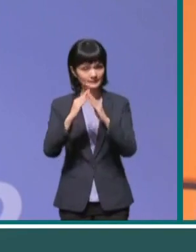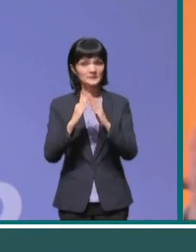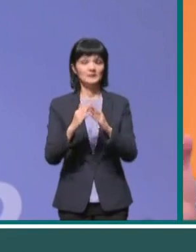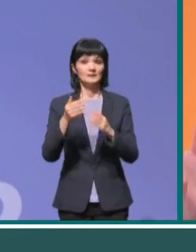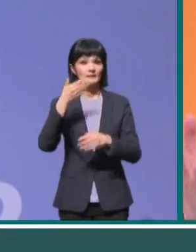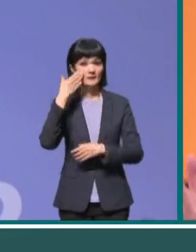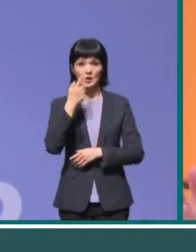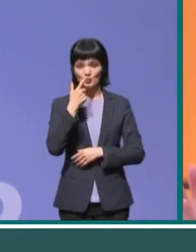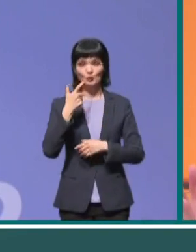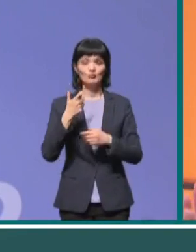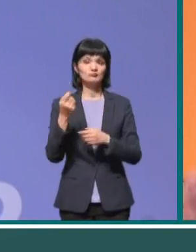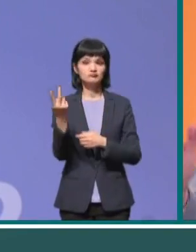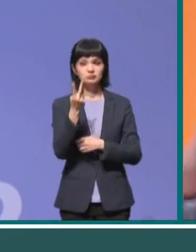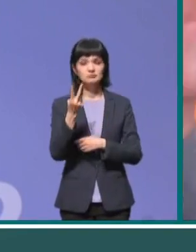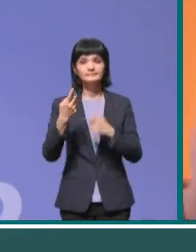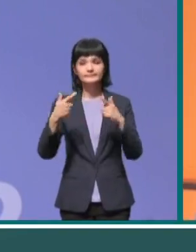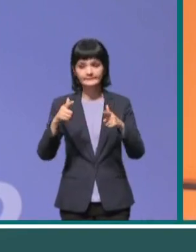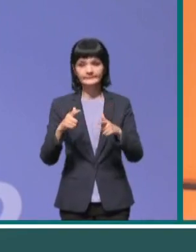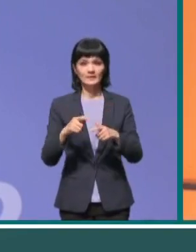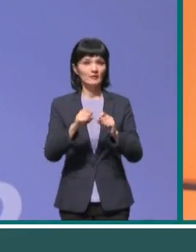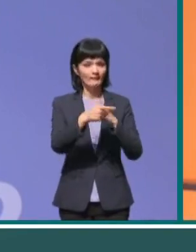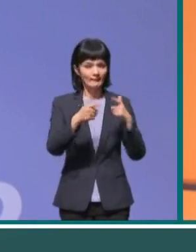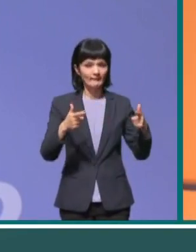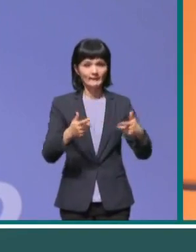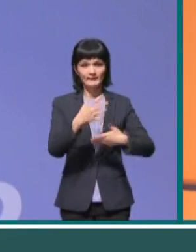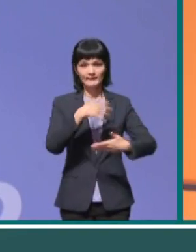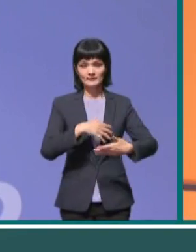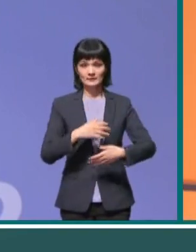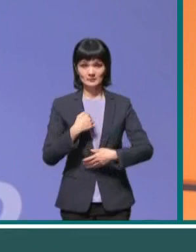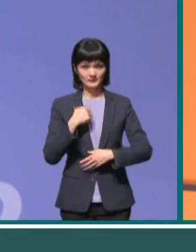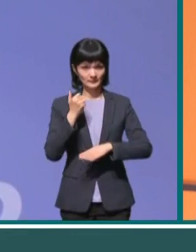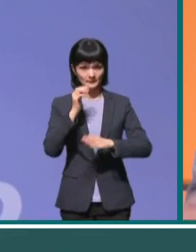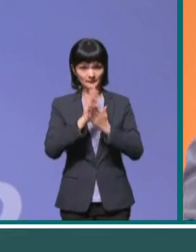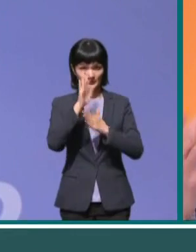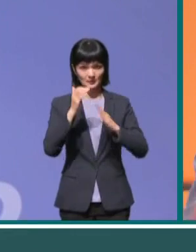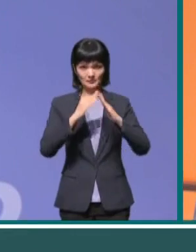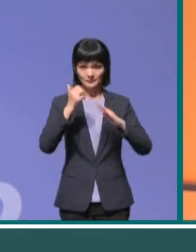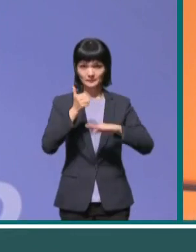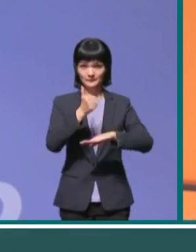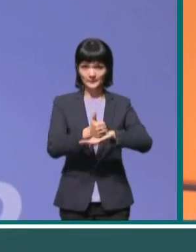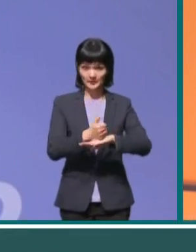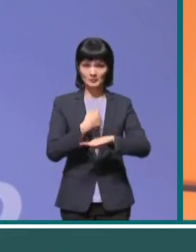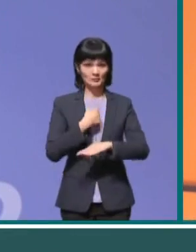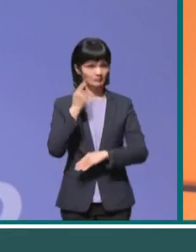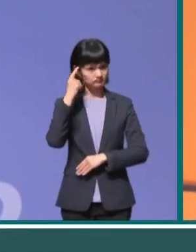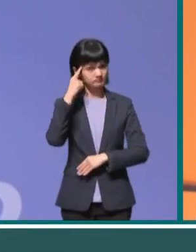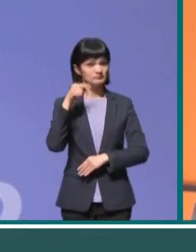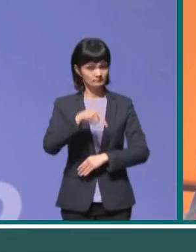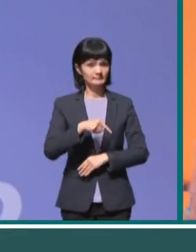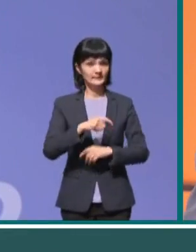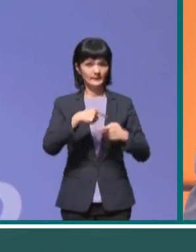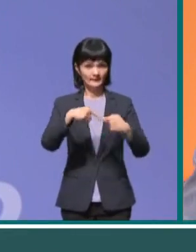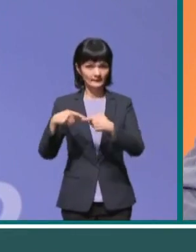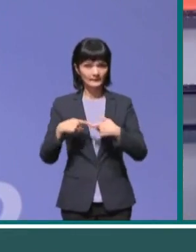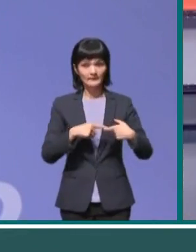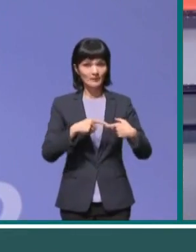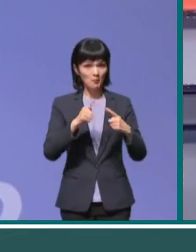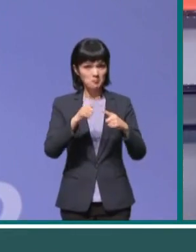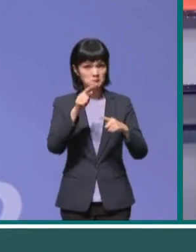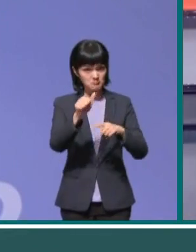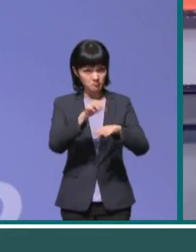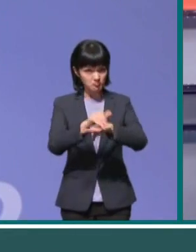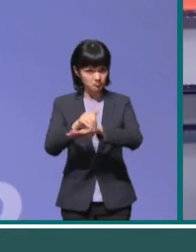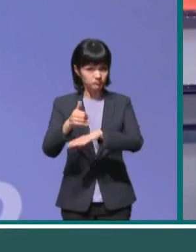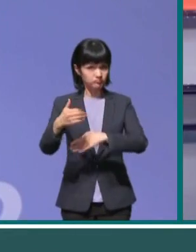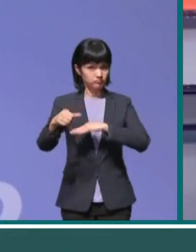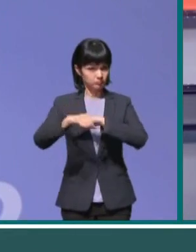问题。他其实很容易讲啊，他说柯文哲做不好的事情，我现在都在忍啊，但是反正给我来做之后，我去把它改善。他也可以说啊，柯文哲做得很